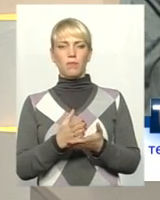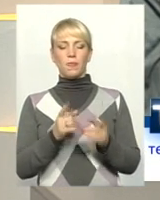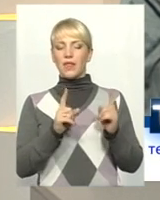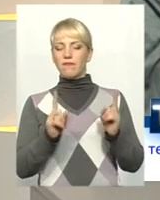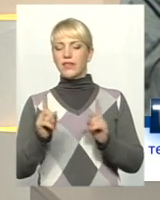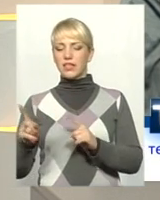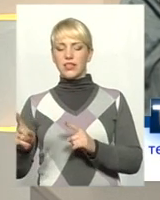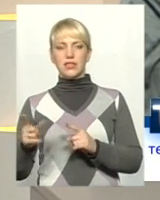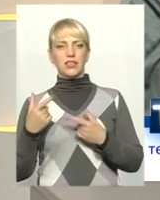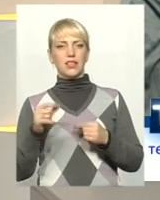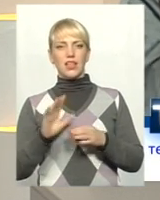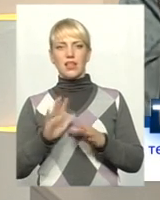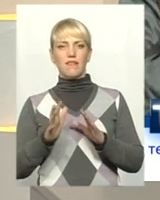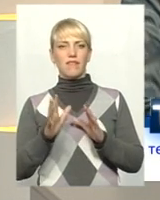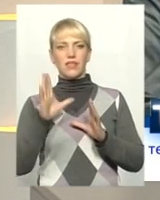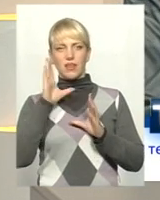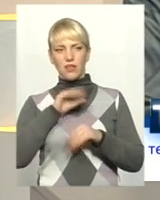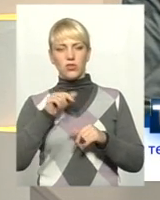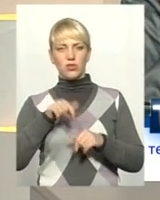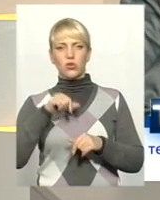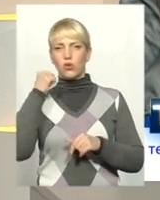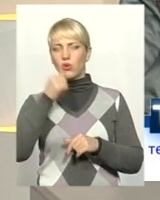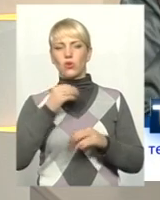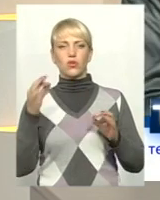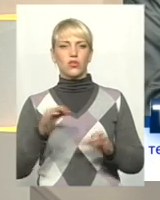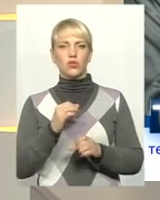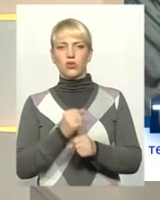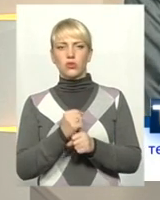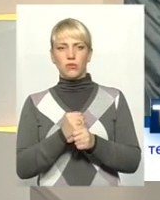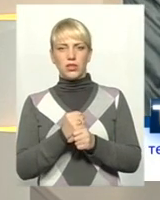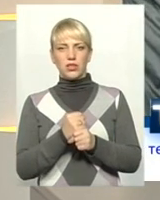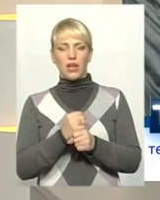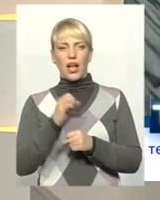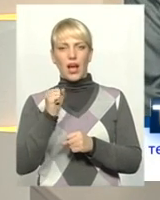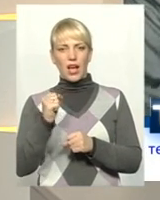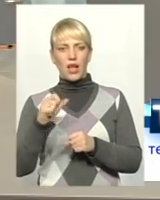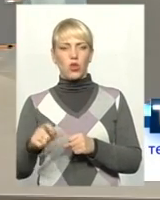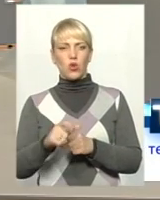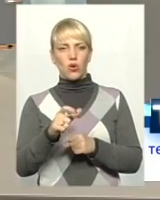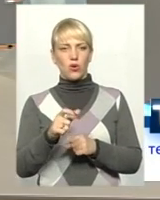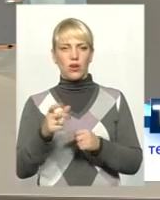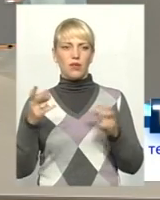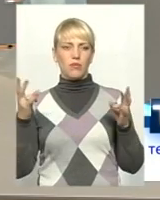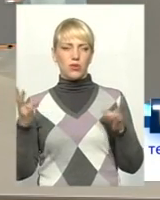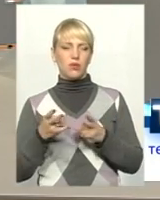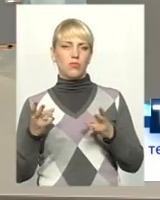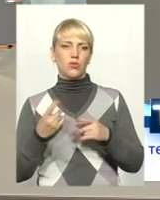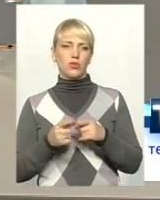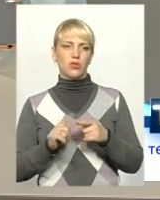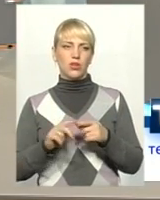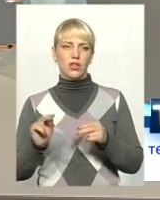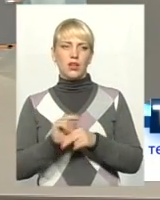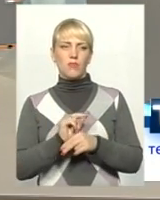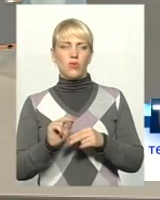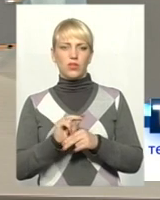відрізки, де не вдалося цього року нічого зробити, а дорога конче потребує того ремонту, хоча